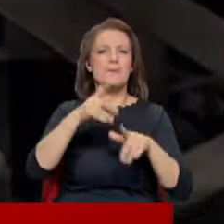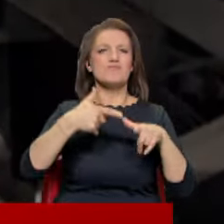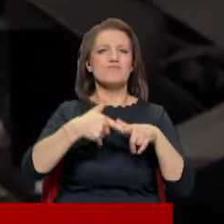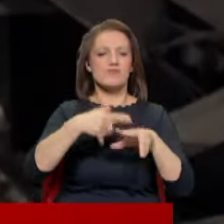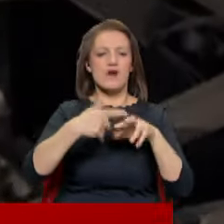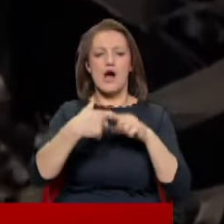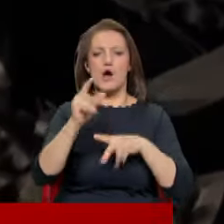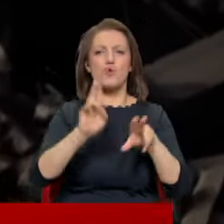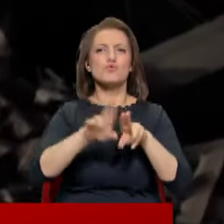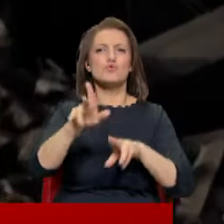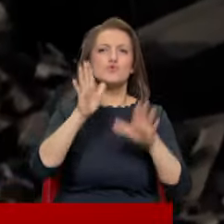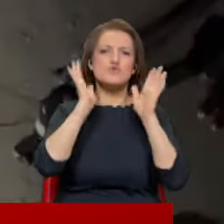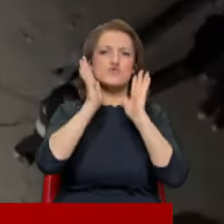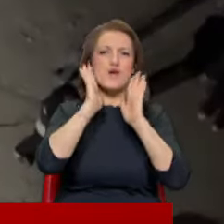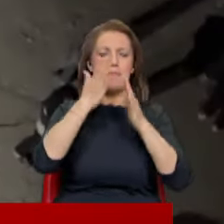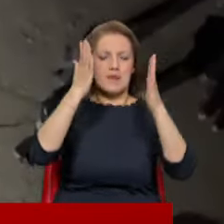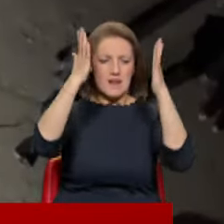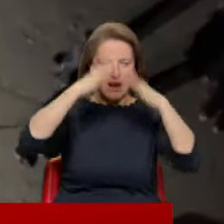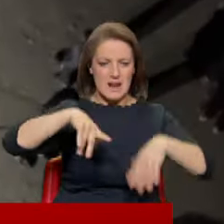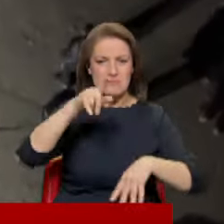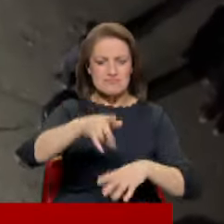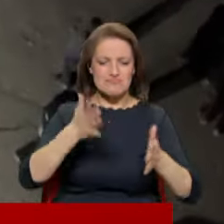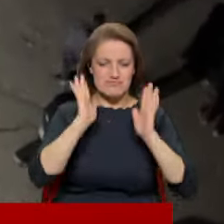Camii yıkıntıları arasında kılındı.